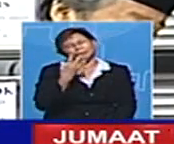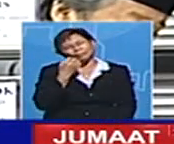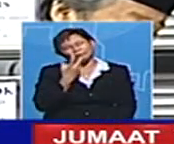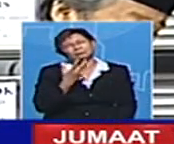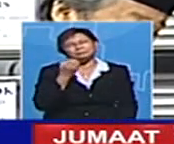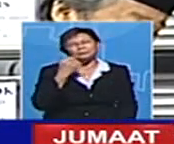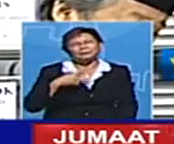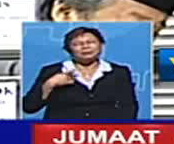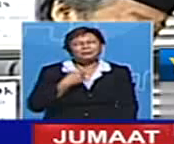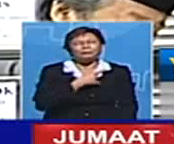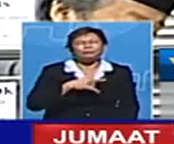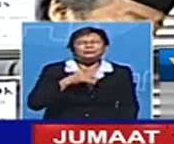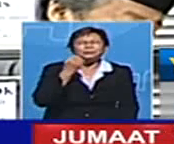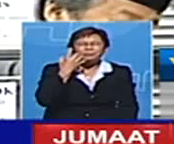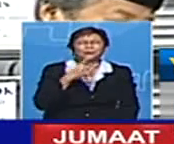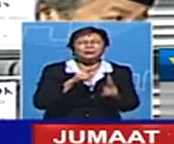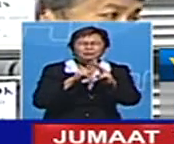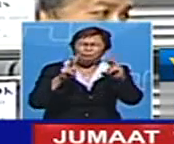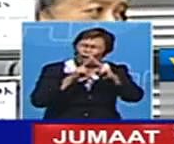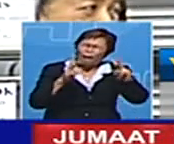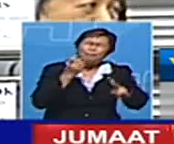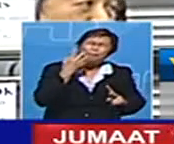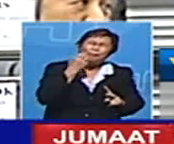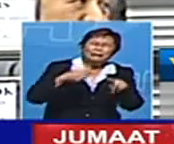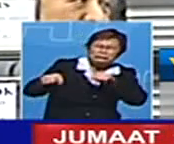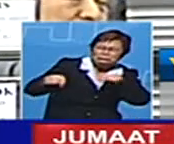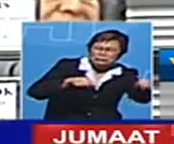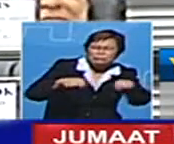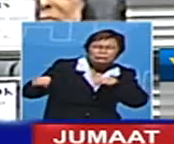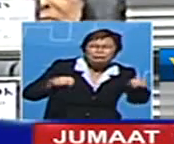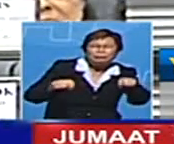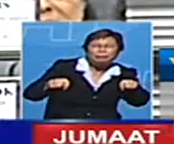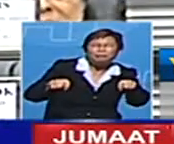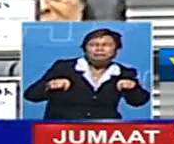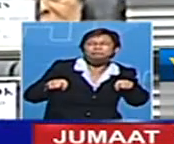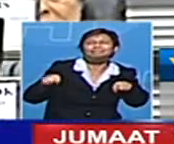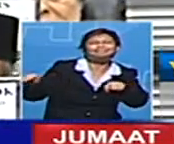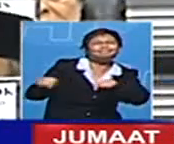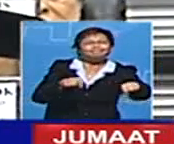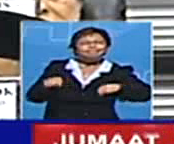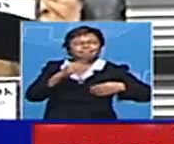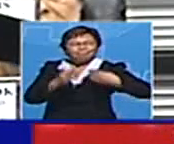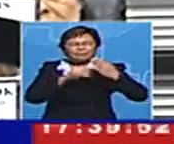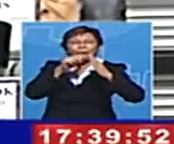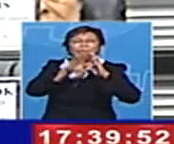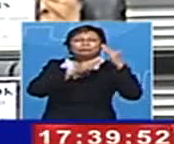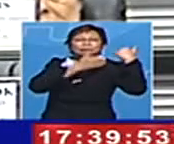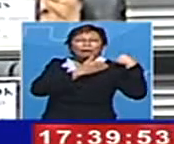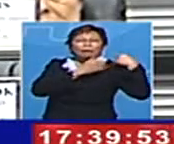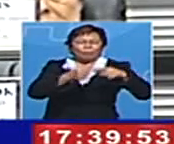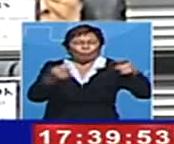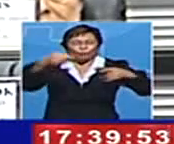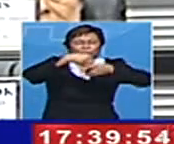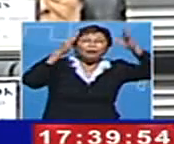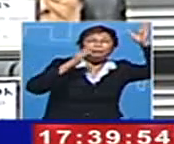sebenarnya kita berasa amat-amat kesal dengan tindak tanduk tidak bertanggungjawab sama ada musuh dari